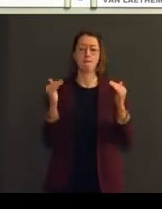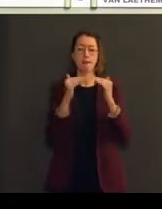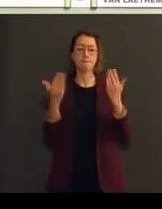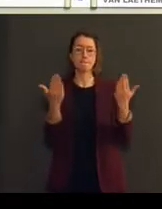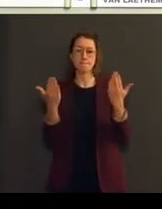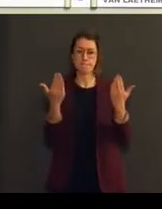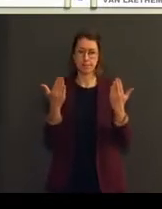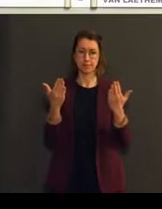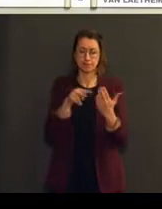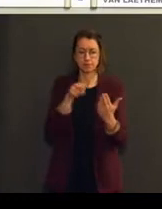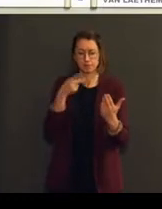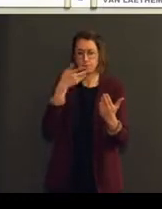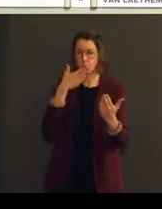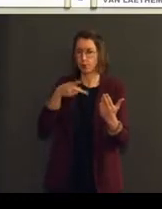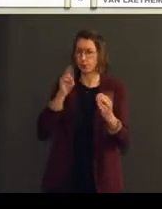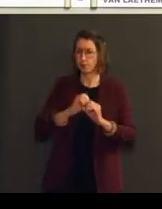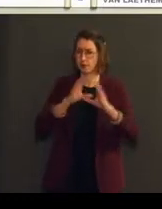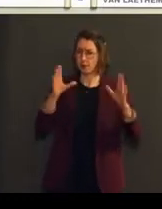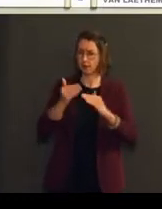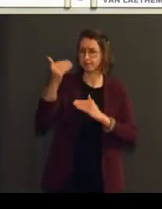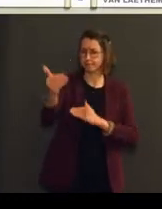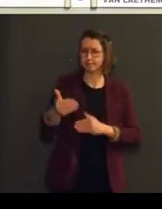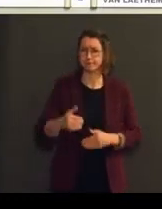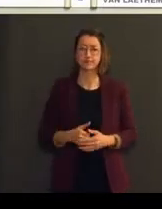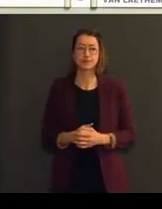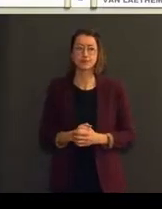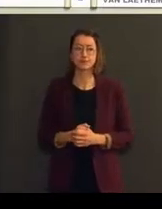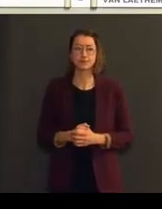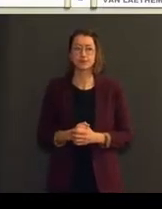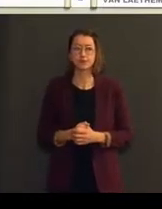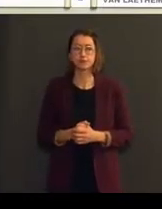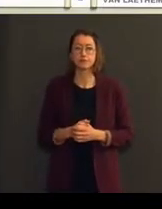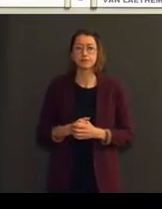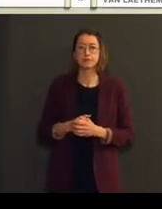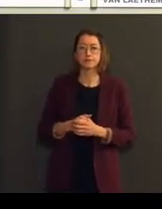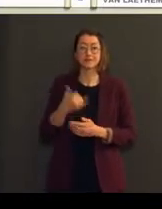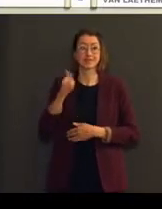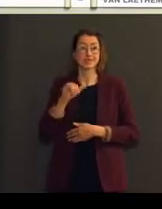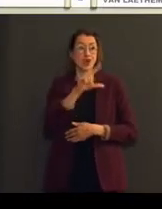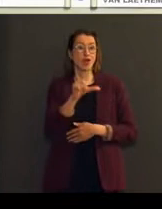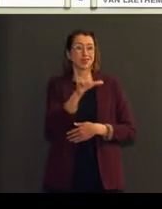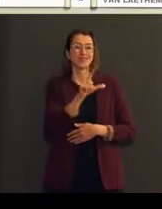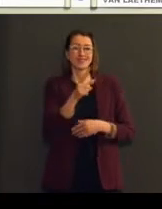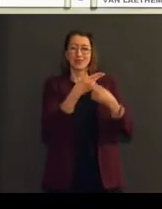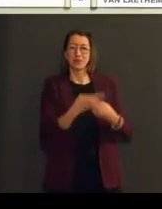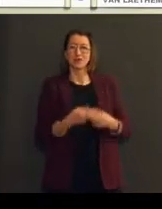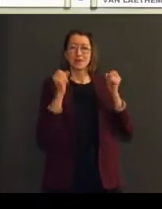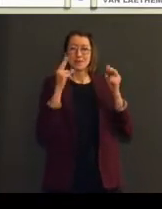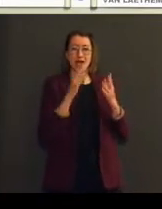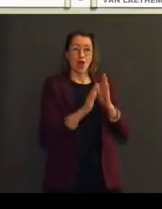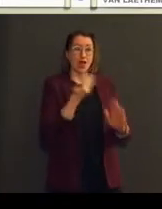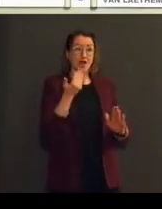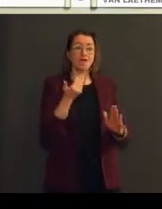un proxy, si on peut dire, des réelles valeurs en excluant les lundis de la comparaison, et à ce moment-là,